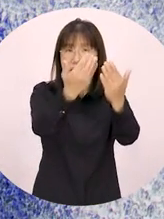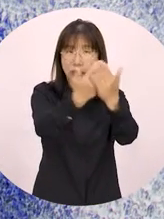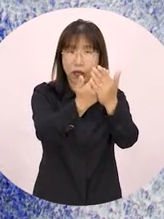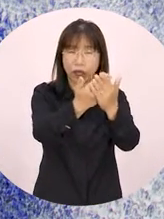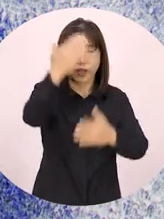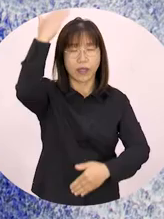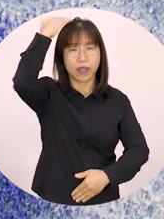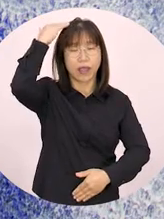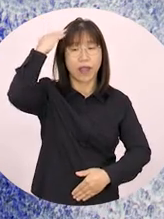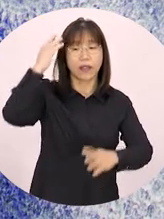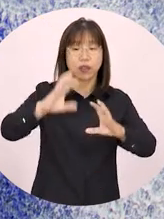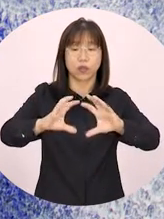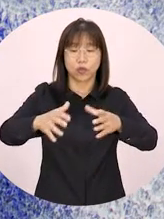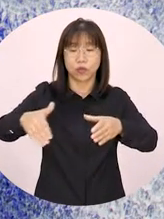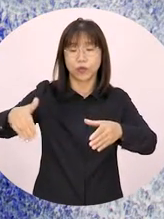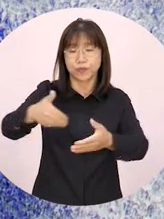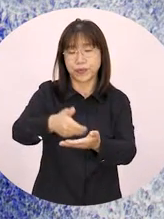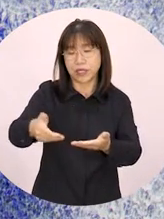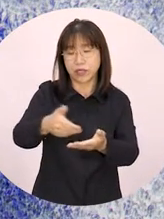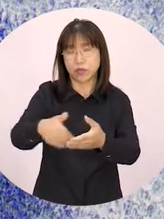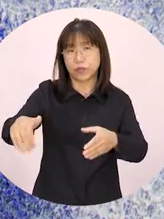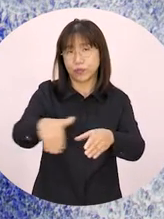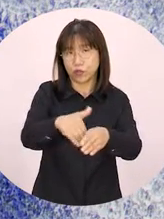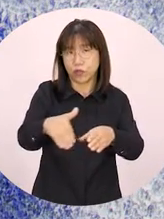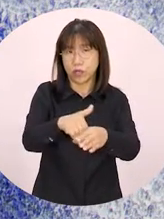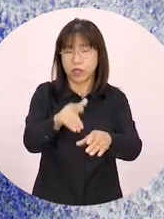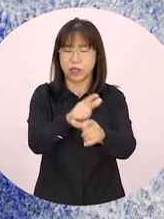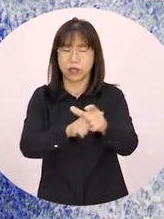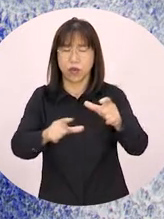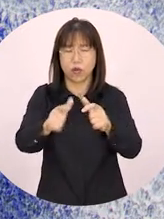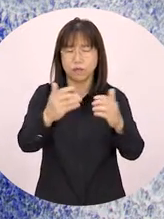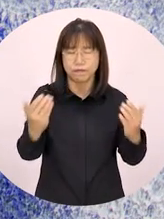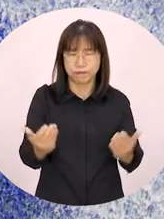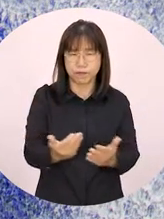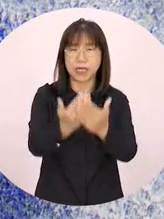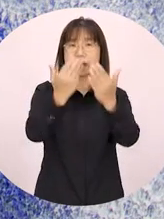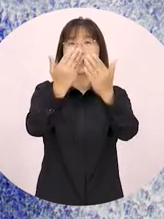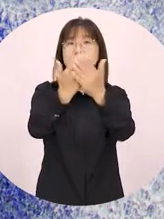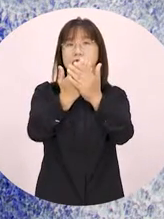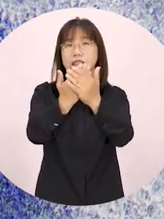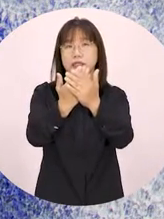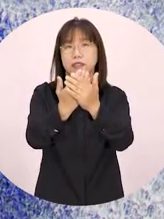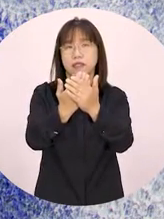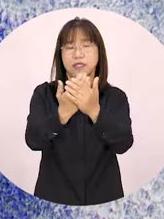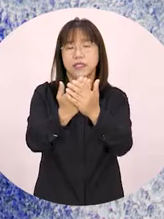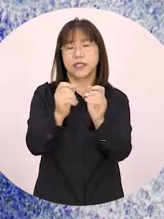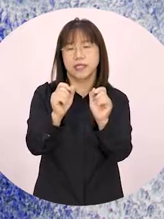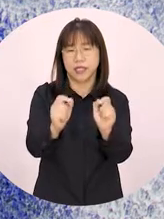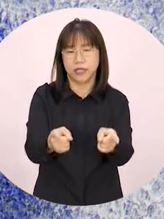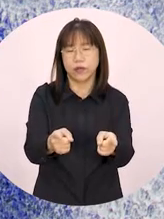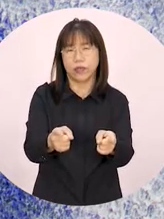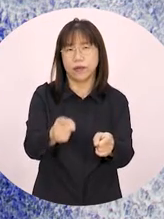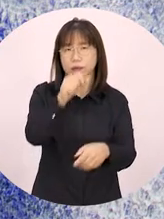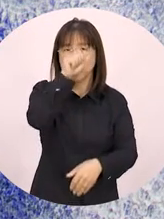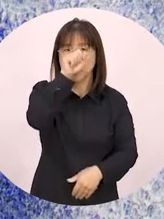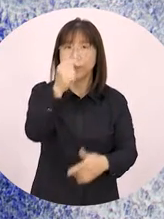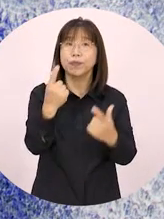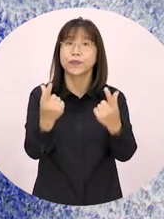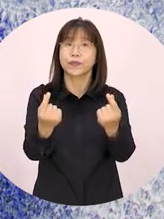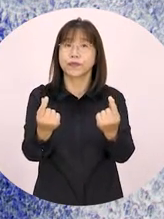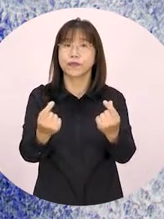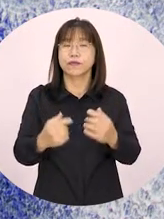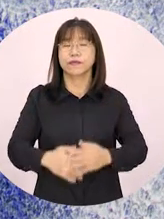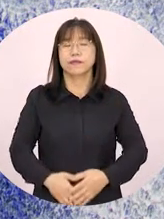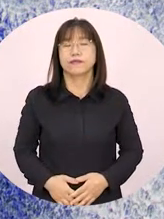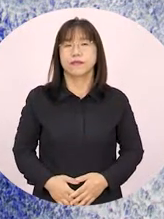아니라 우리 미술문화를 한층 더 도약할 수 있게 하는 계기가 되었으면